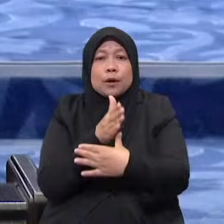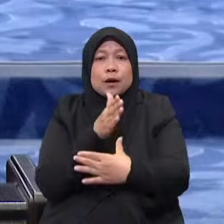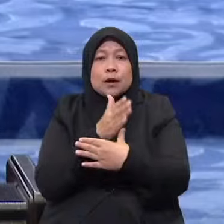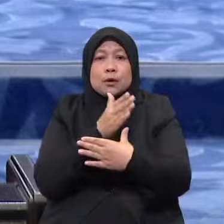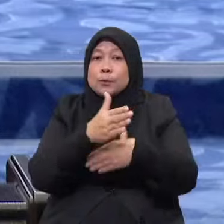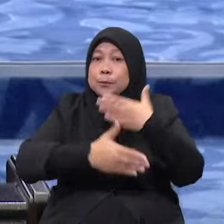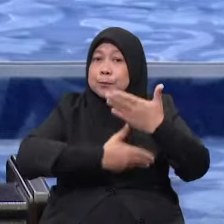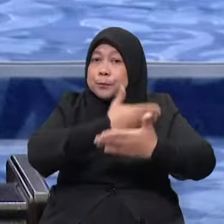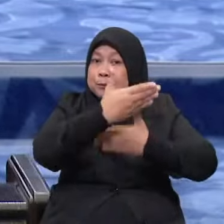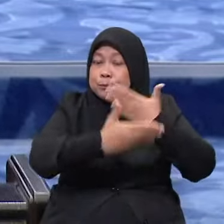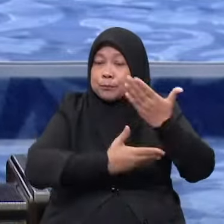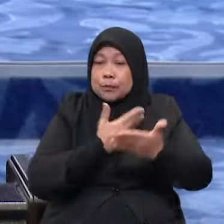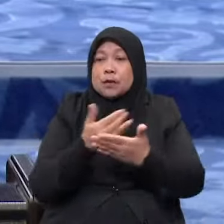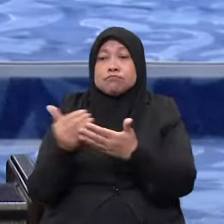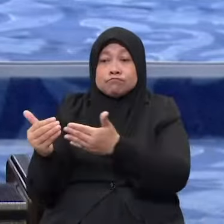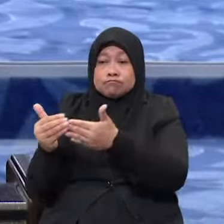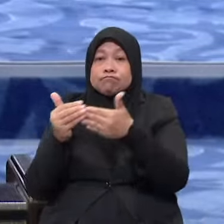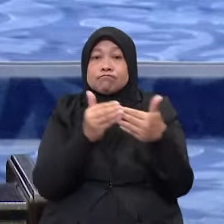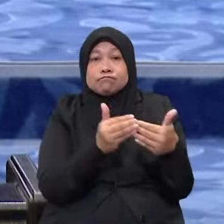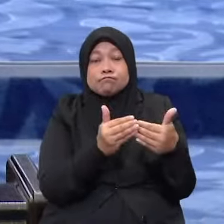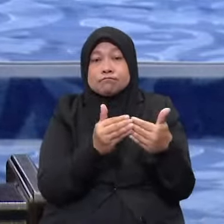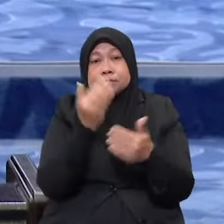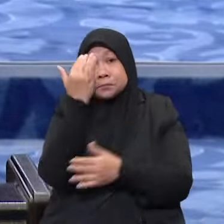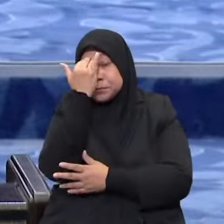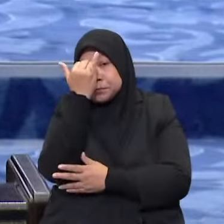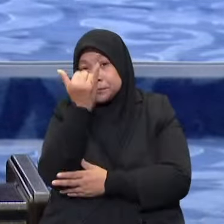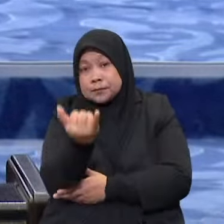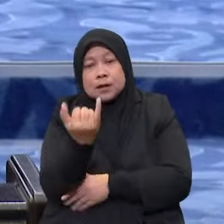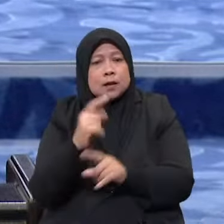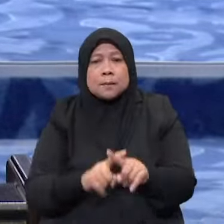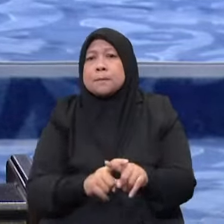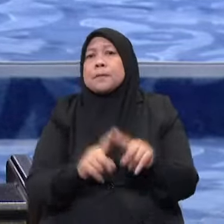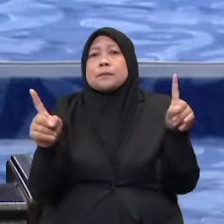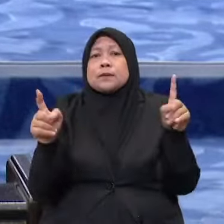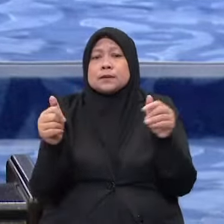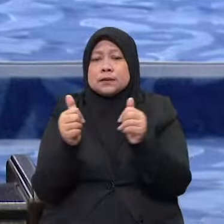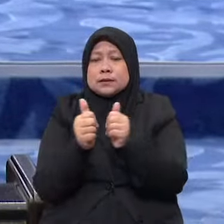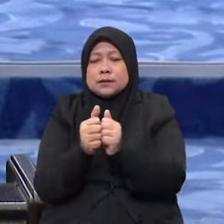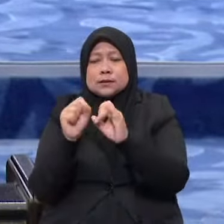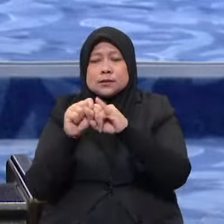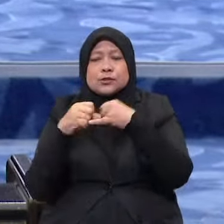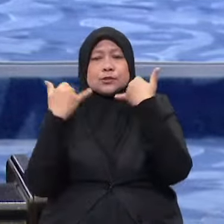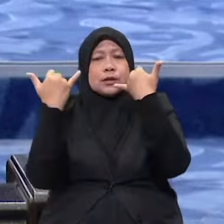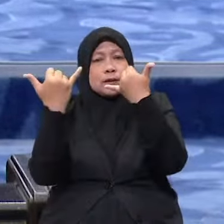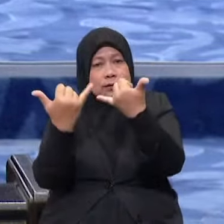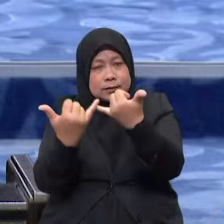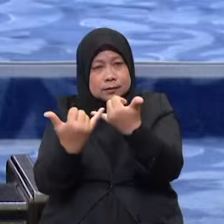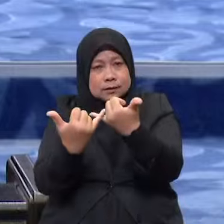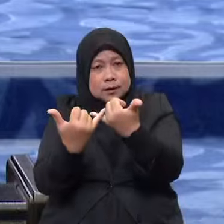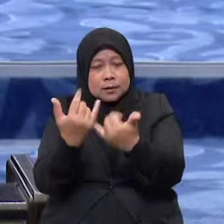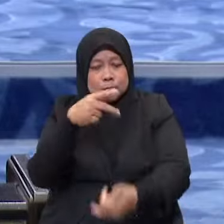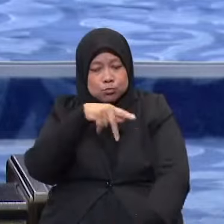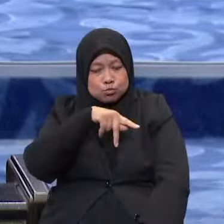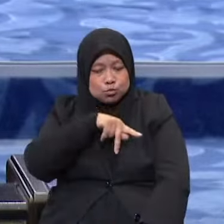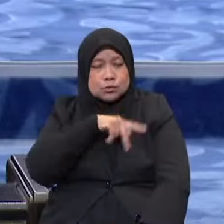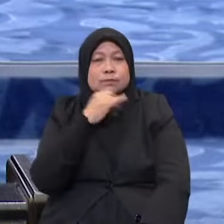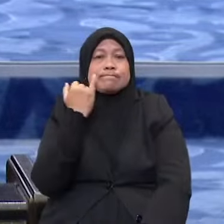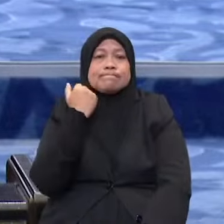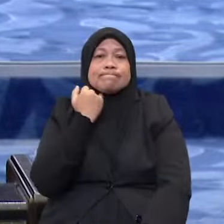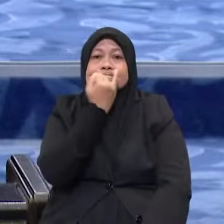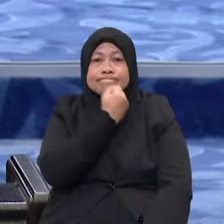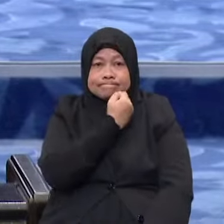proses ini dari diteruskan kerana ia berbeza dengan syarikat milik Israel.